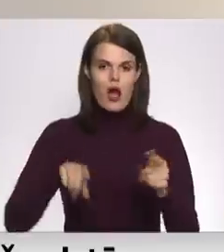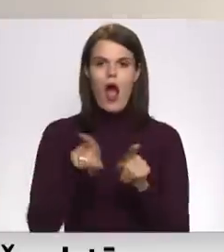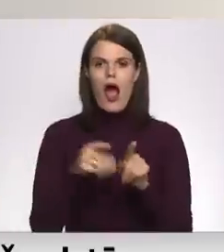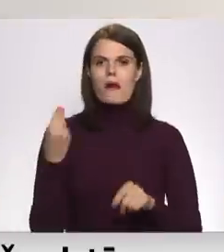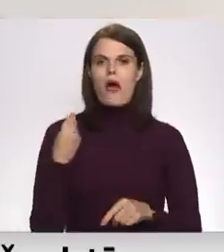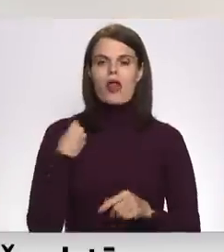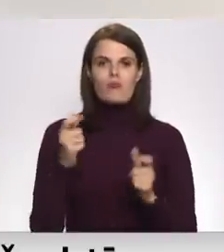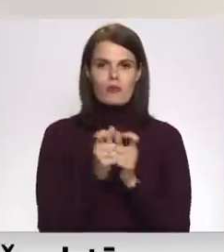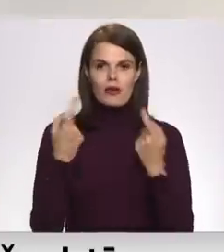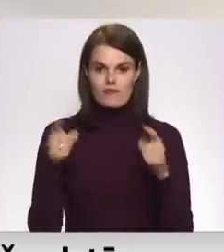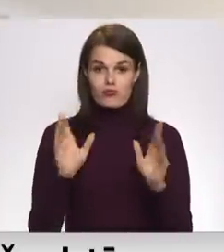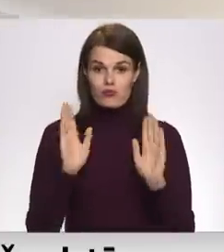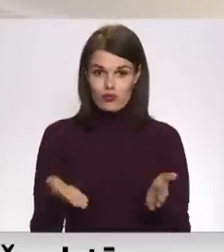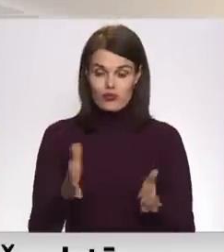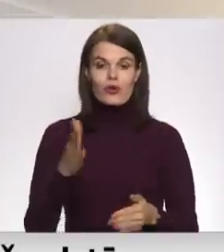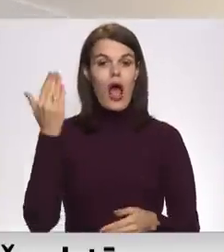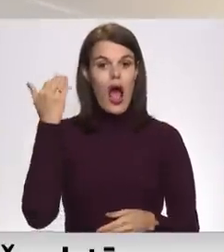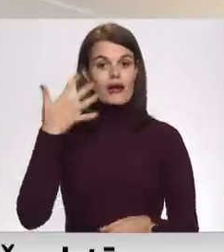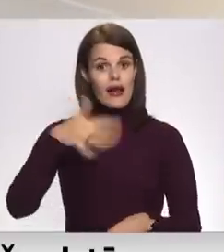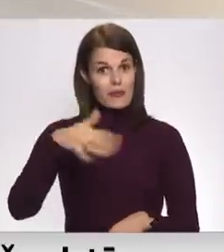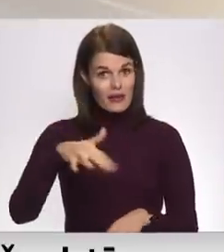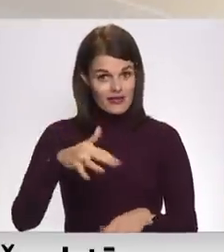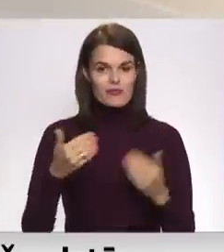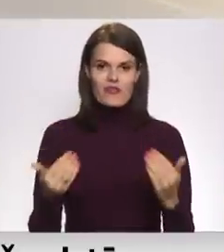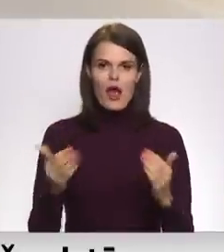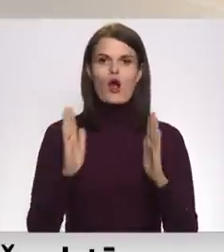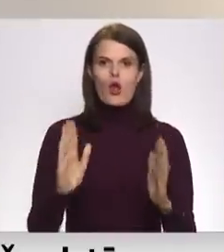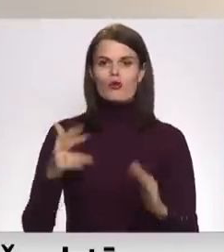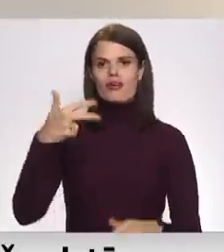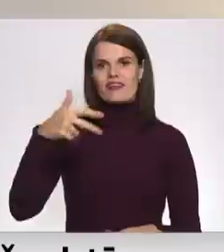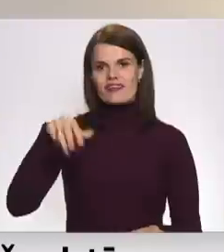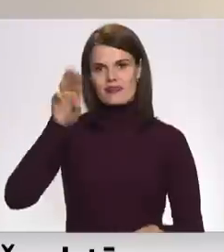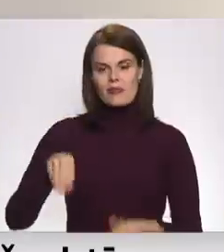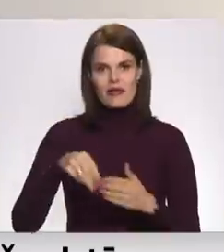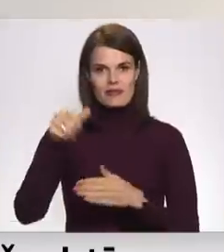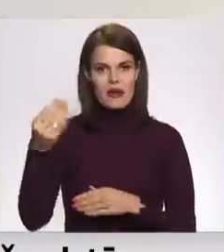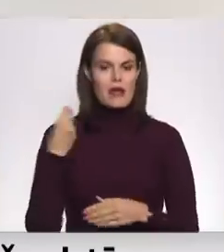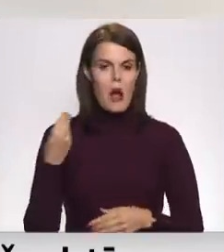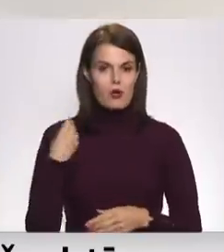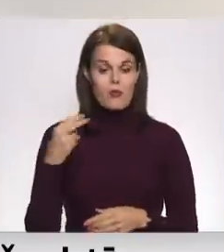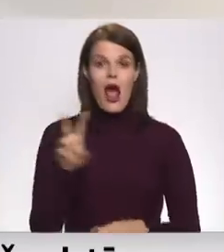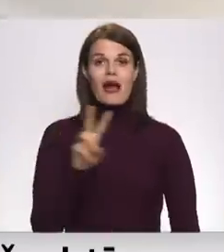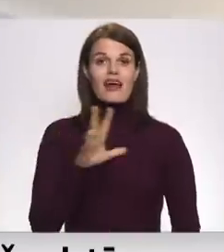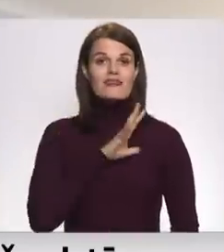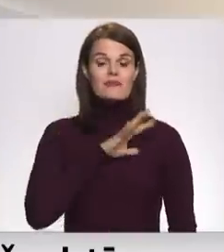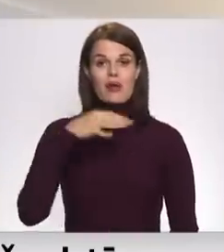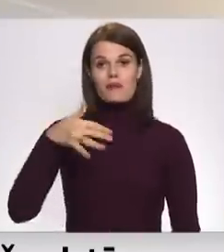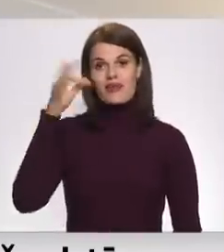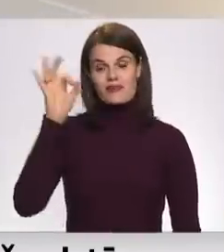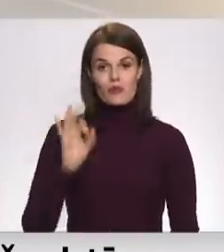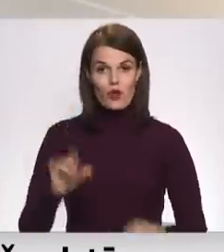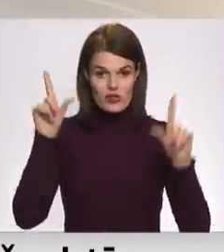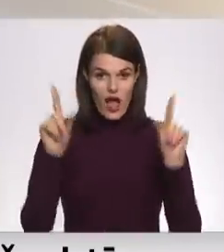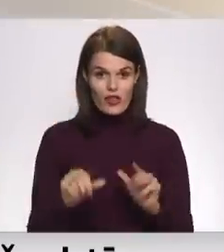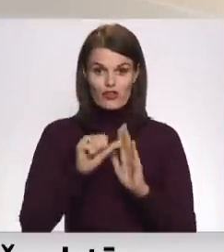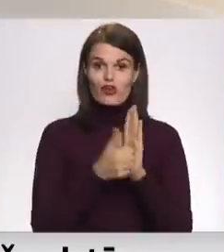biļešu cenas. 50 eiro vietā mēnešu biļete maksās 30 eiro. Tiem, kuriem iepriekš bija 50% atlaidu un mēnešu biļete maksāja